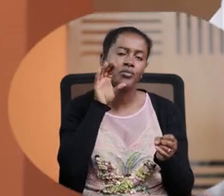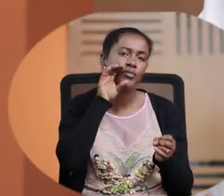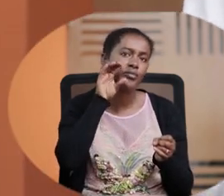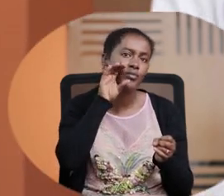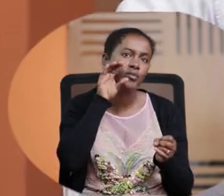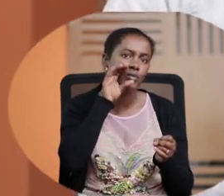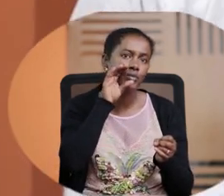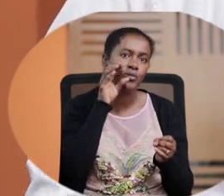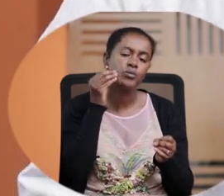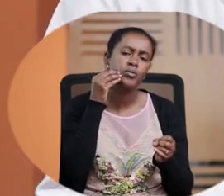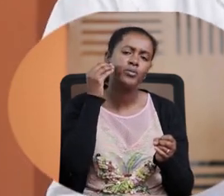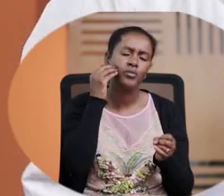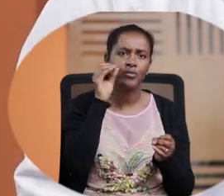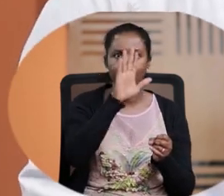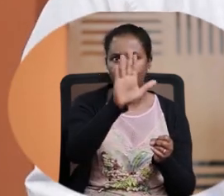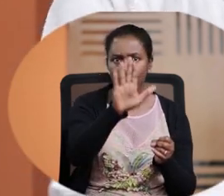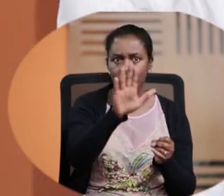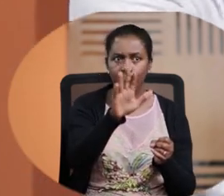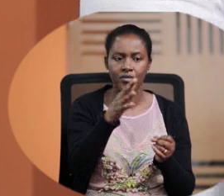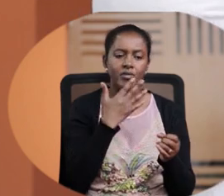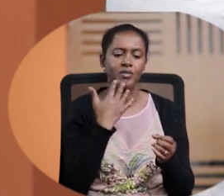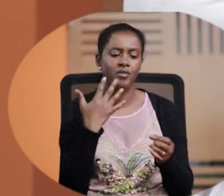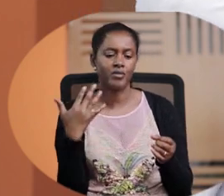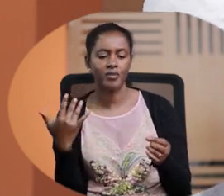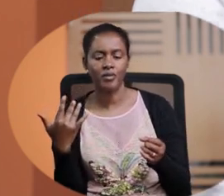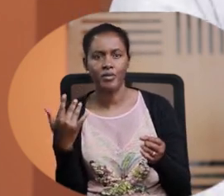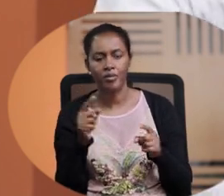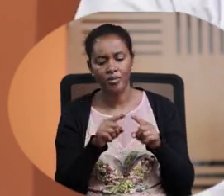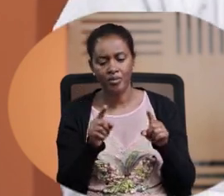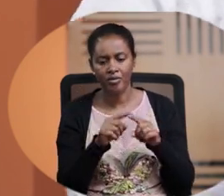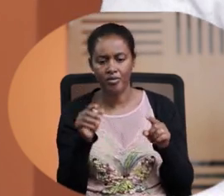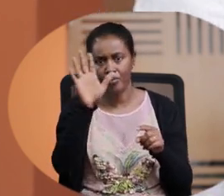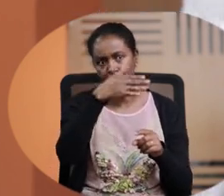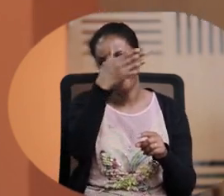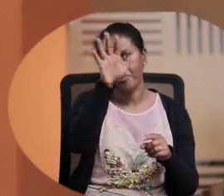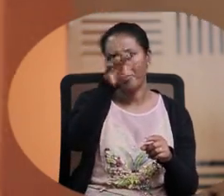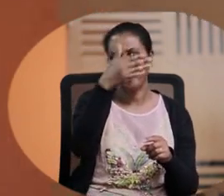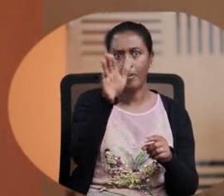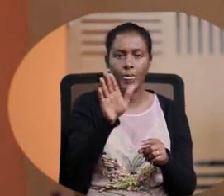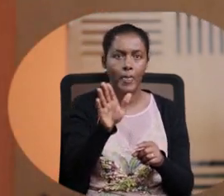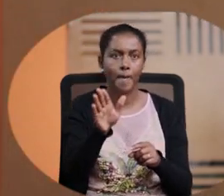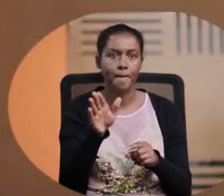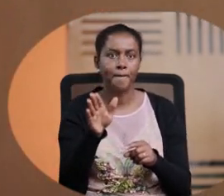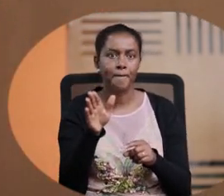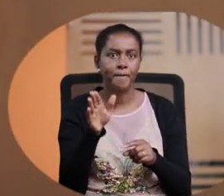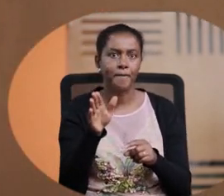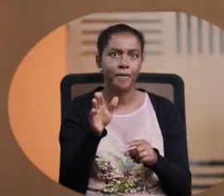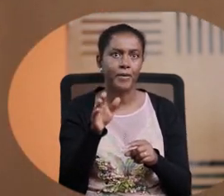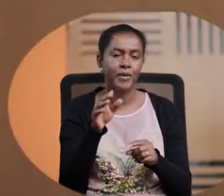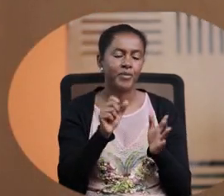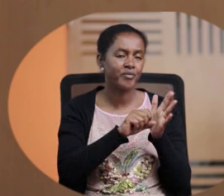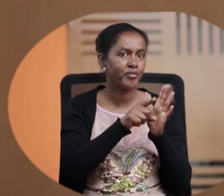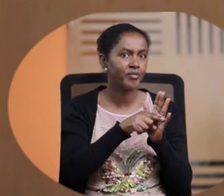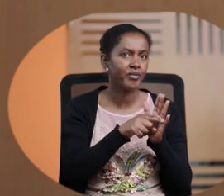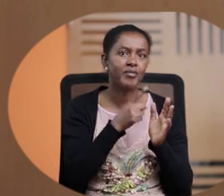barbadan hallu garagara aful dibu barbadani grafin kun yero ude fanno nu ken achkesa hallu jalqaba dima